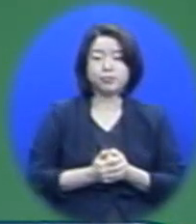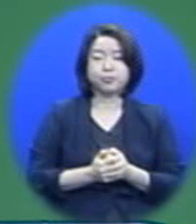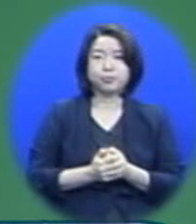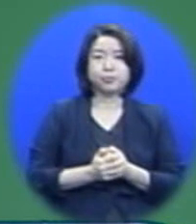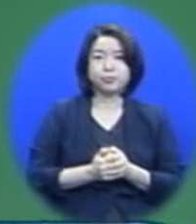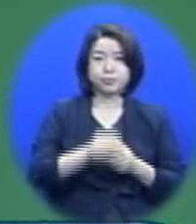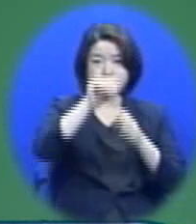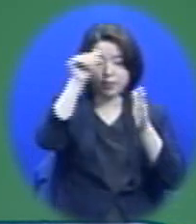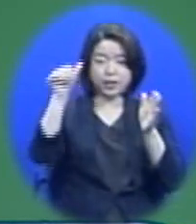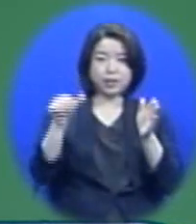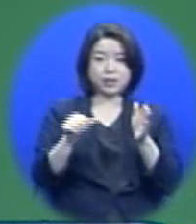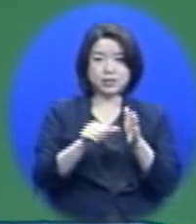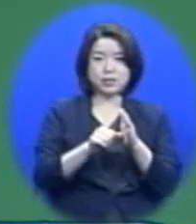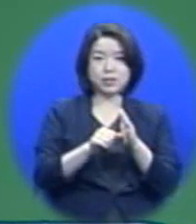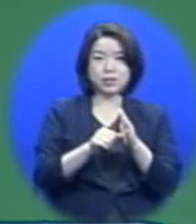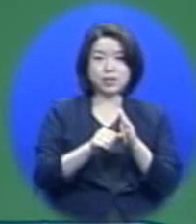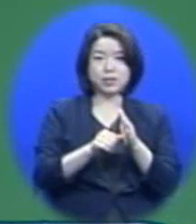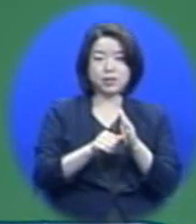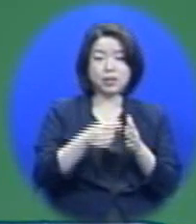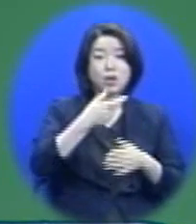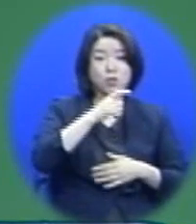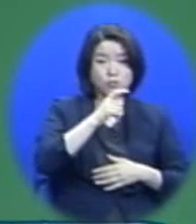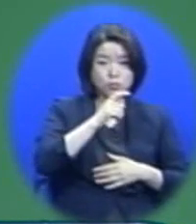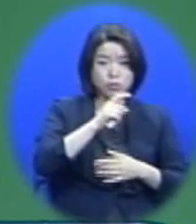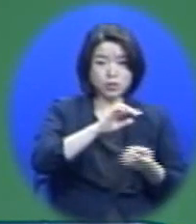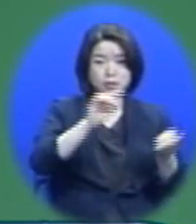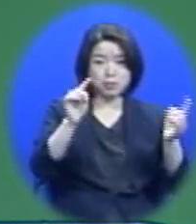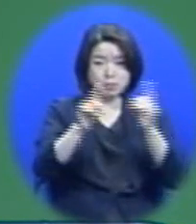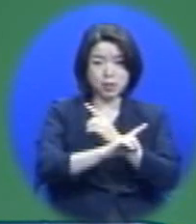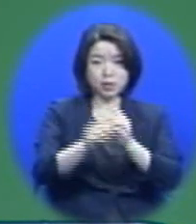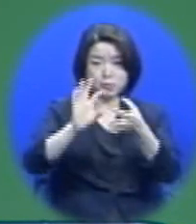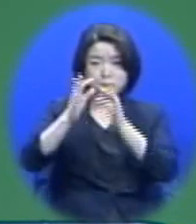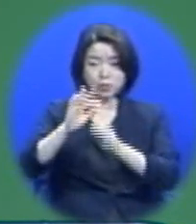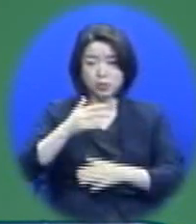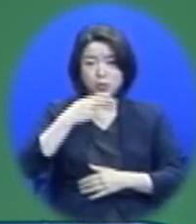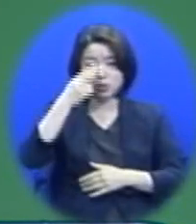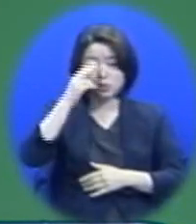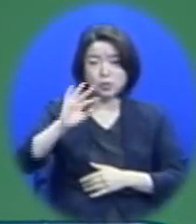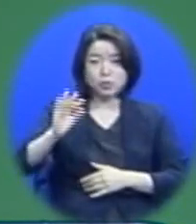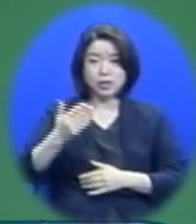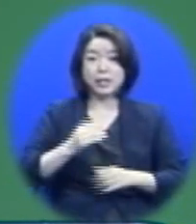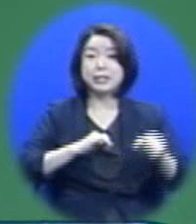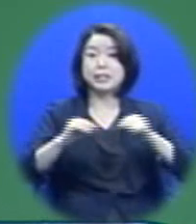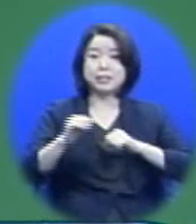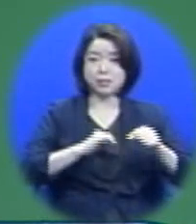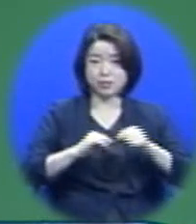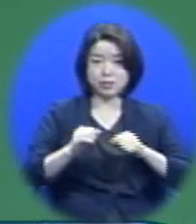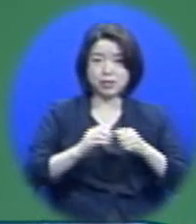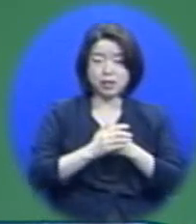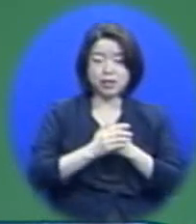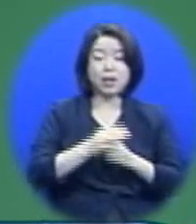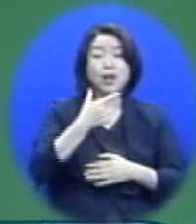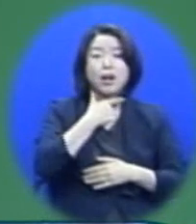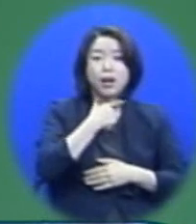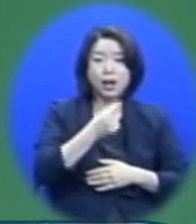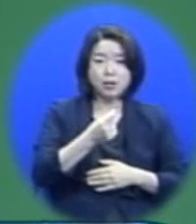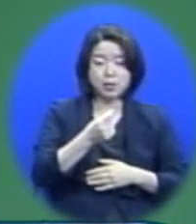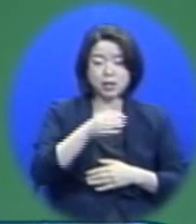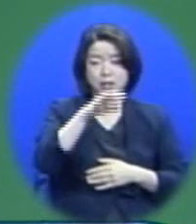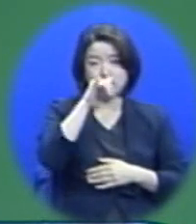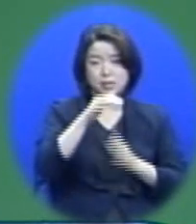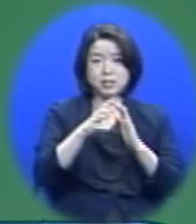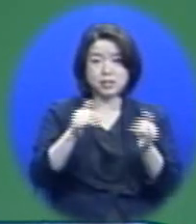인생이 물이 포도주가 되는 기적으로 바뀌는 역사는 그런 갈망이 있는 사람에게